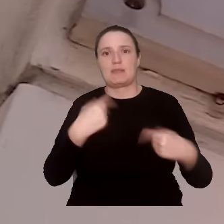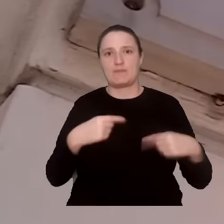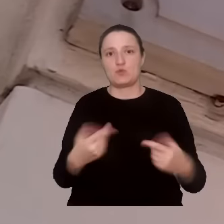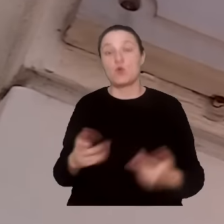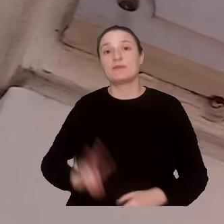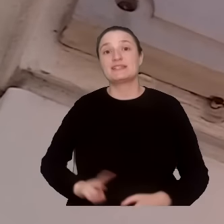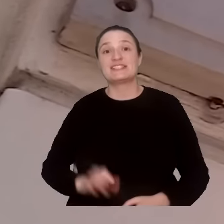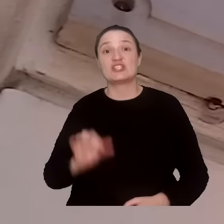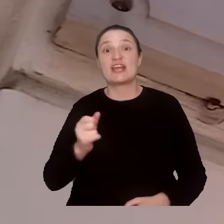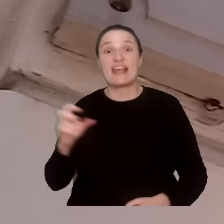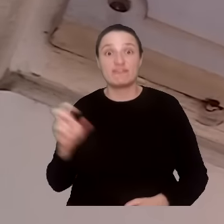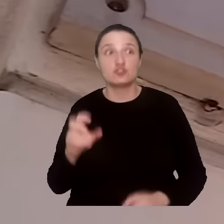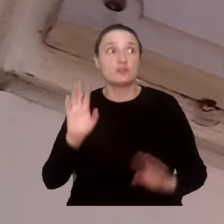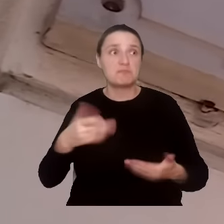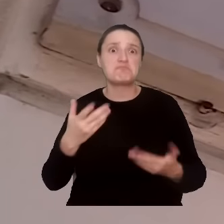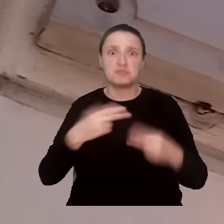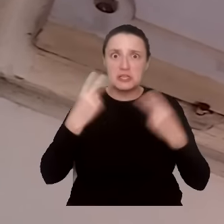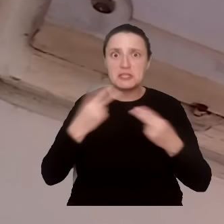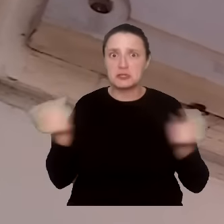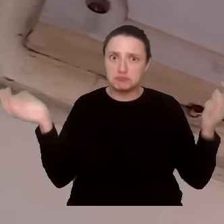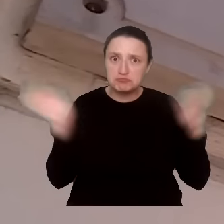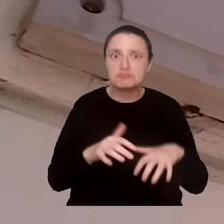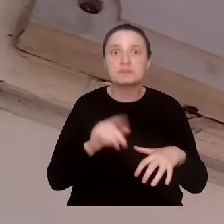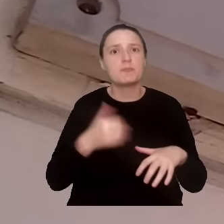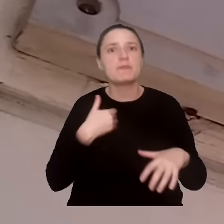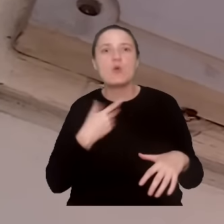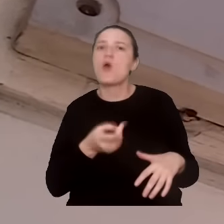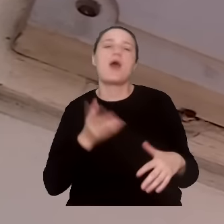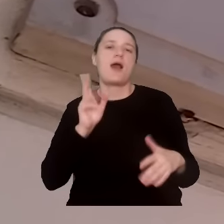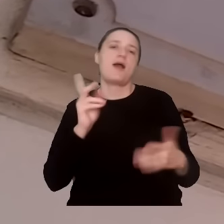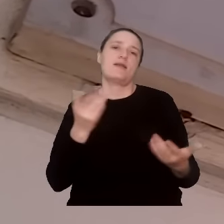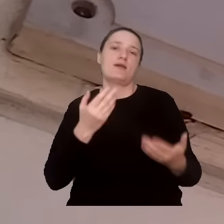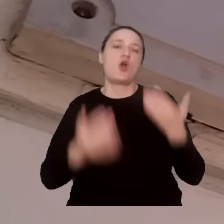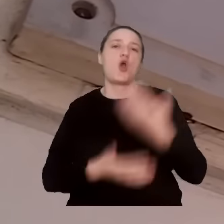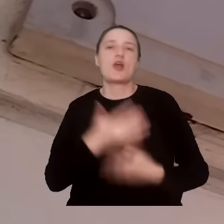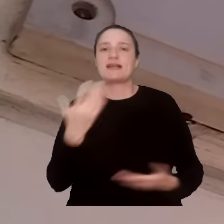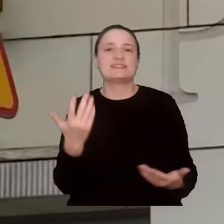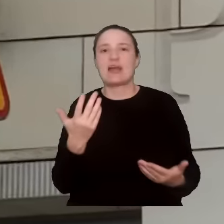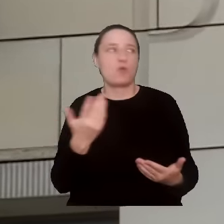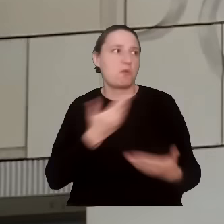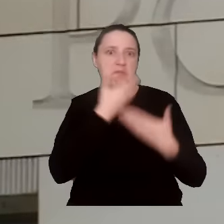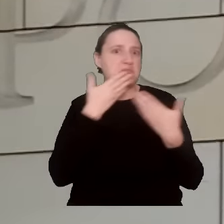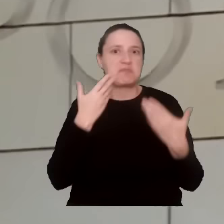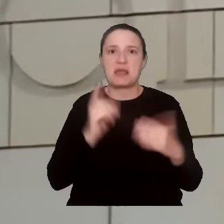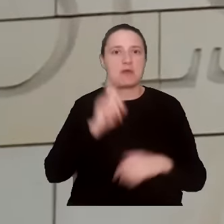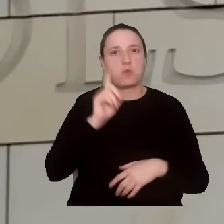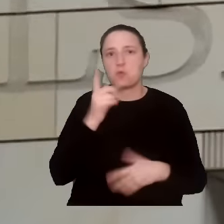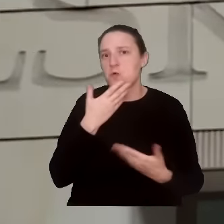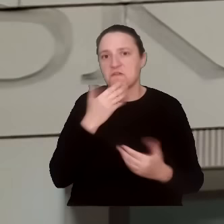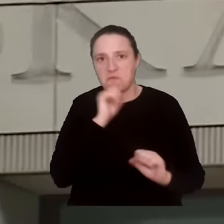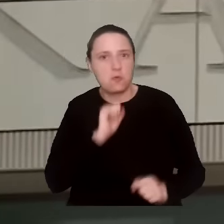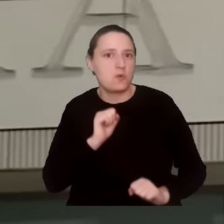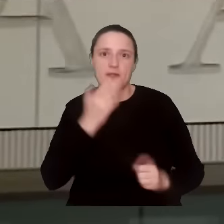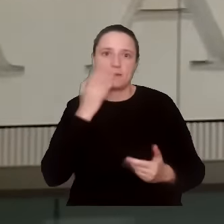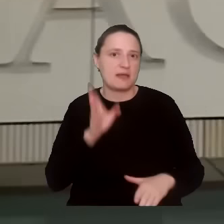Sienkiewiczem. Mimo że dziennikarze zjawili się w budynku resortu, na recepcji powiedziano im, że tu, cytat, nikogo nie ma na górze.